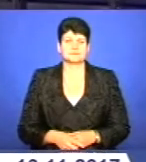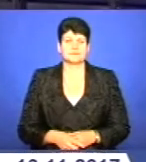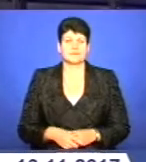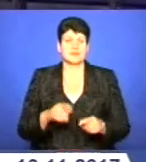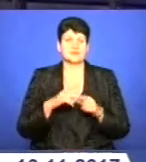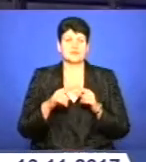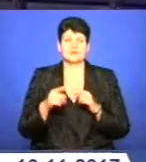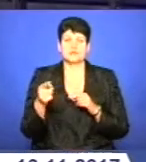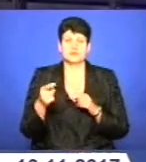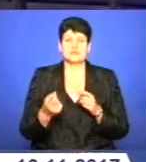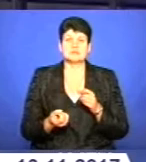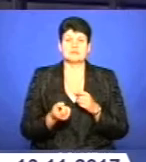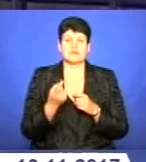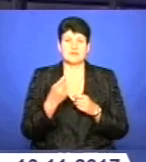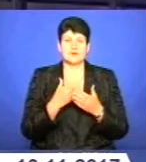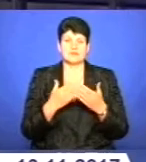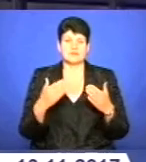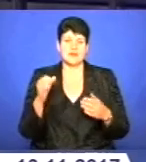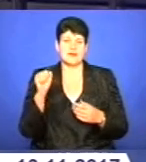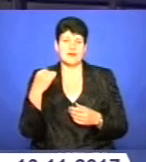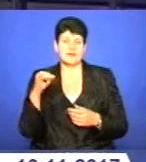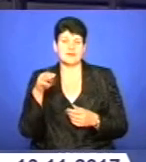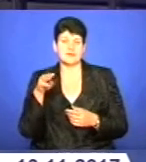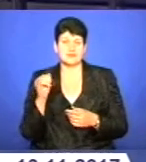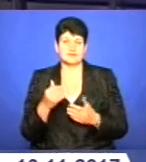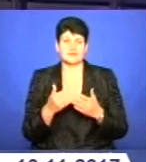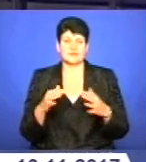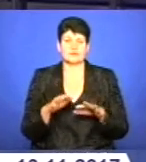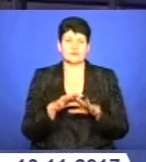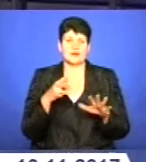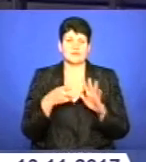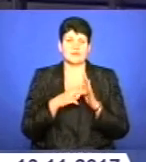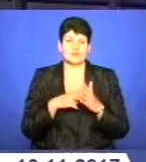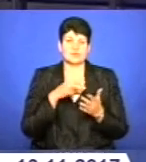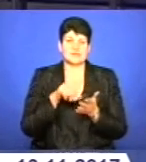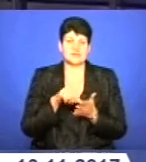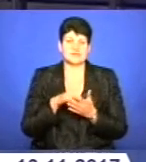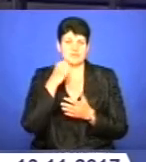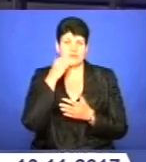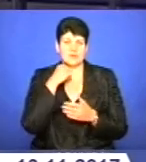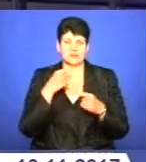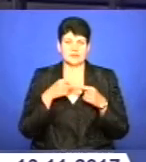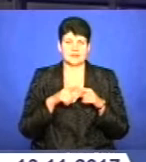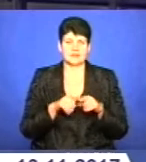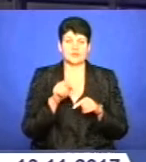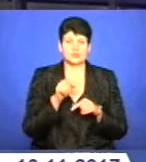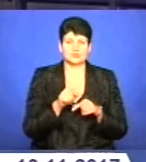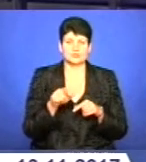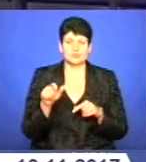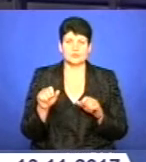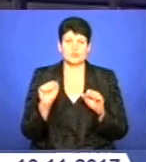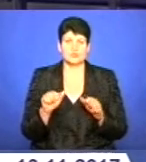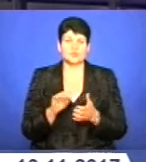Невдовзі у Тернополі з'явиться музей IT. У виставковому залі планують представити стару техніку. Відтак відвідувачі музею